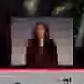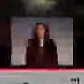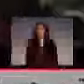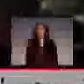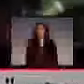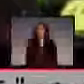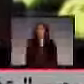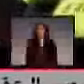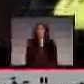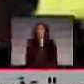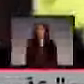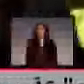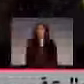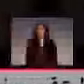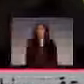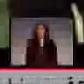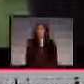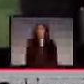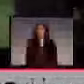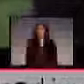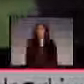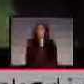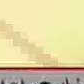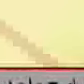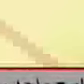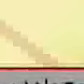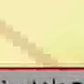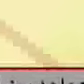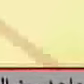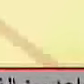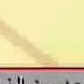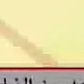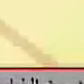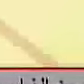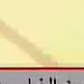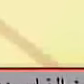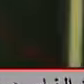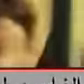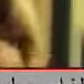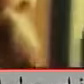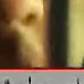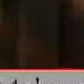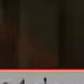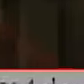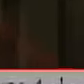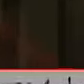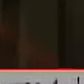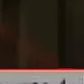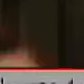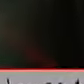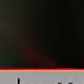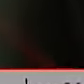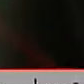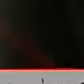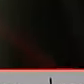كريم عبد العزيز ملك الأكشن والحركات، ونجم شباك العيد بفيلمه الجديد الفيل